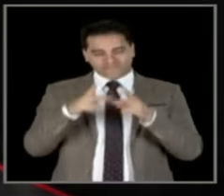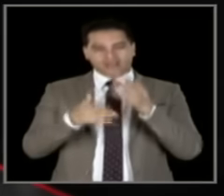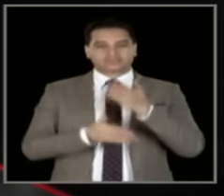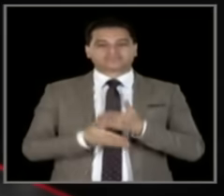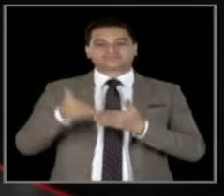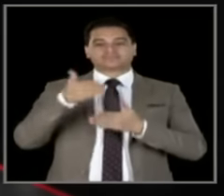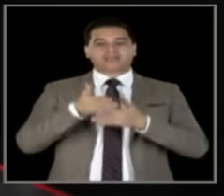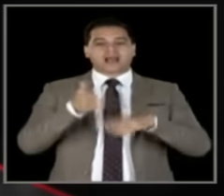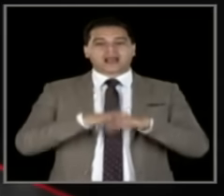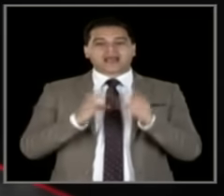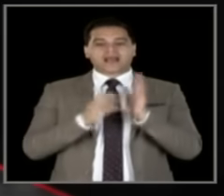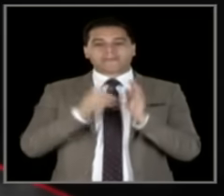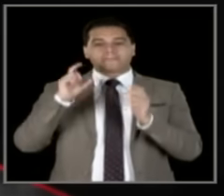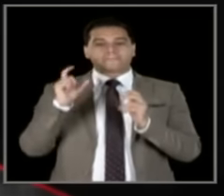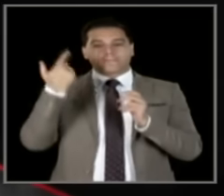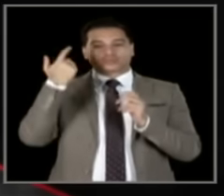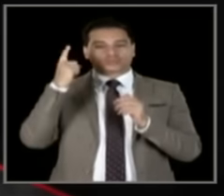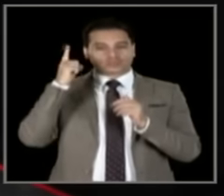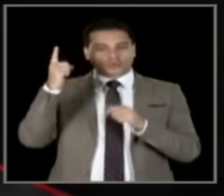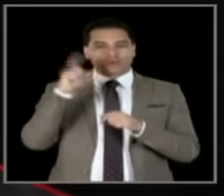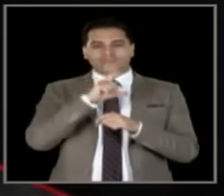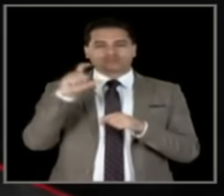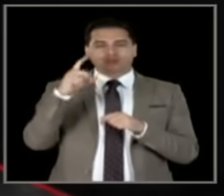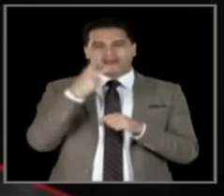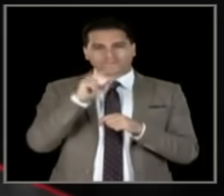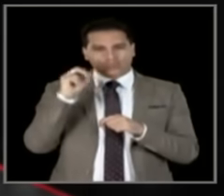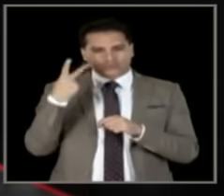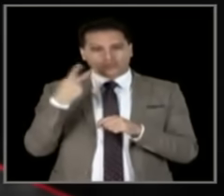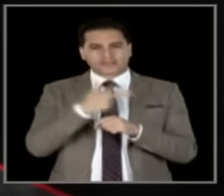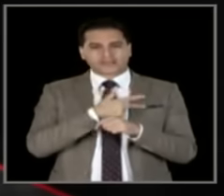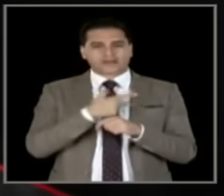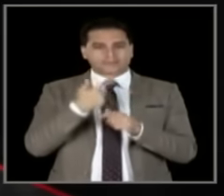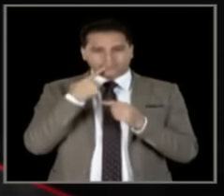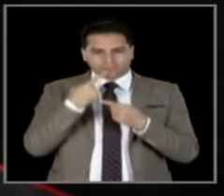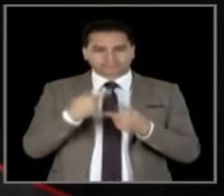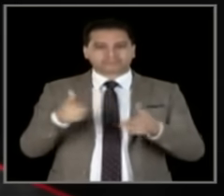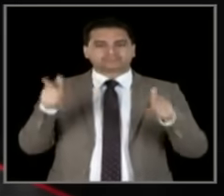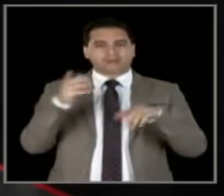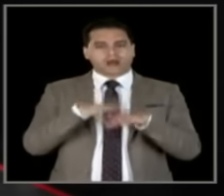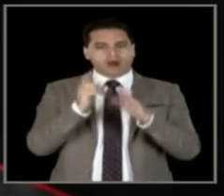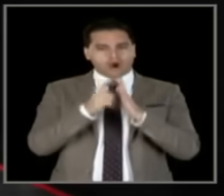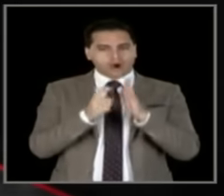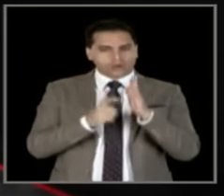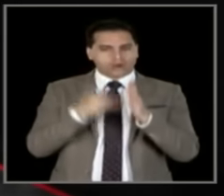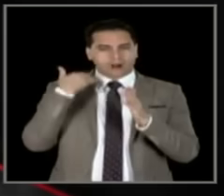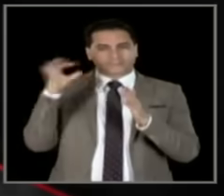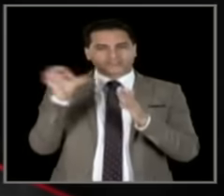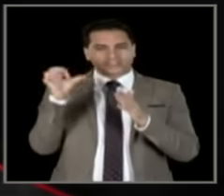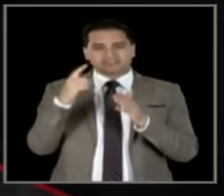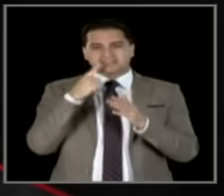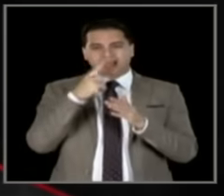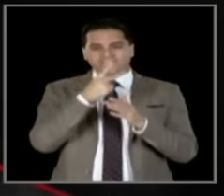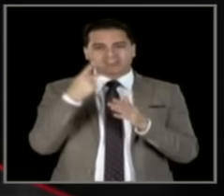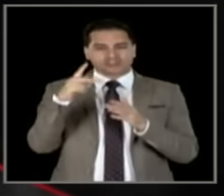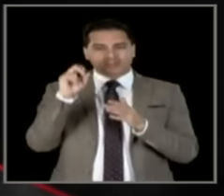جامعة المنصورة بدمياط، وفي شهر يوليو عام 2012 صدر القرار الجمهوري رقم 19